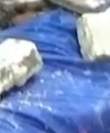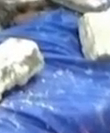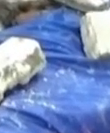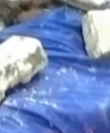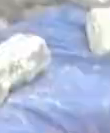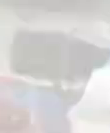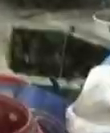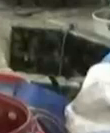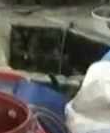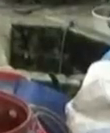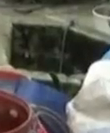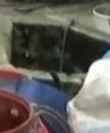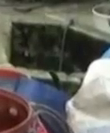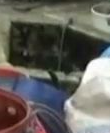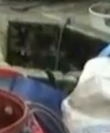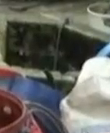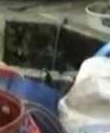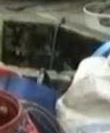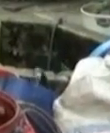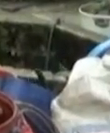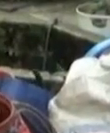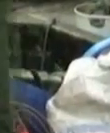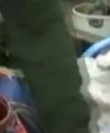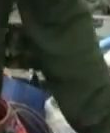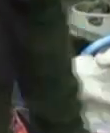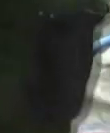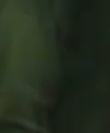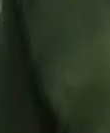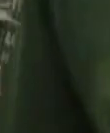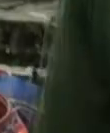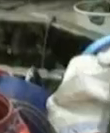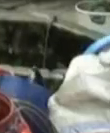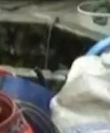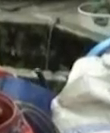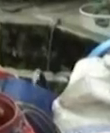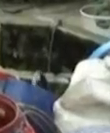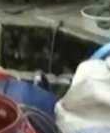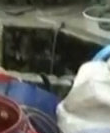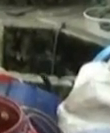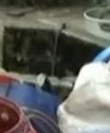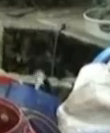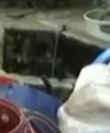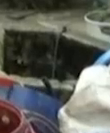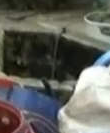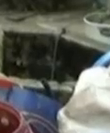ombak. Tinggi sekali sampai atas rumah. Jadi setelah jam